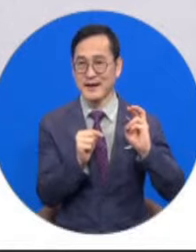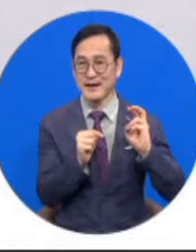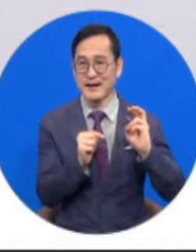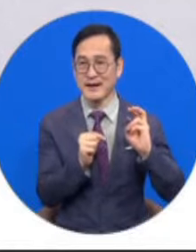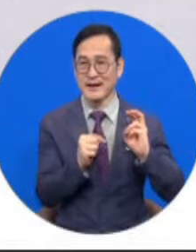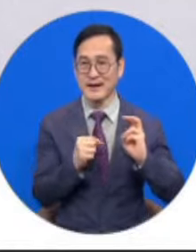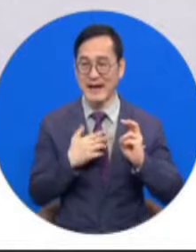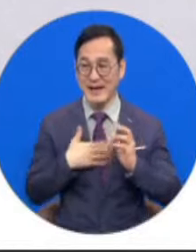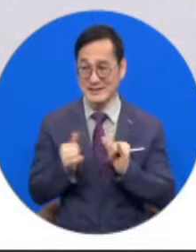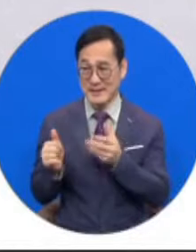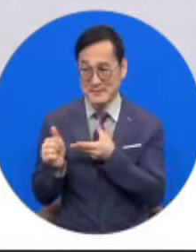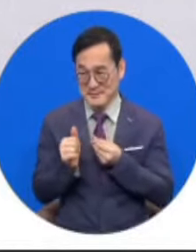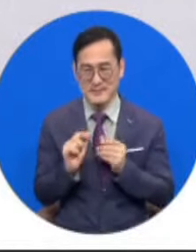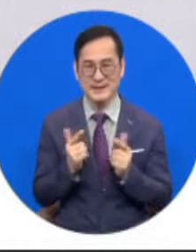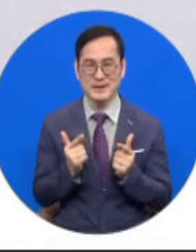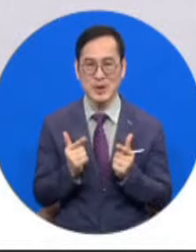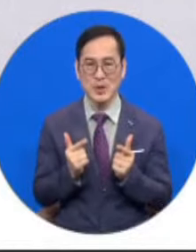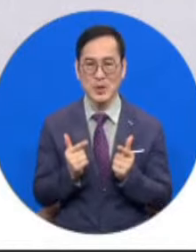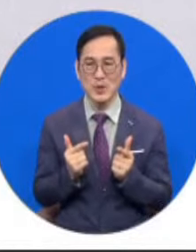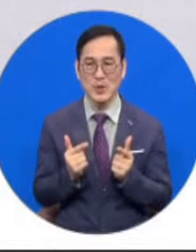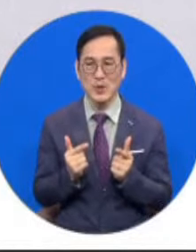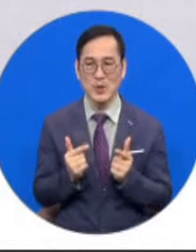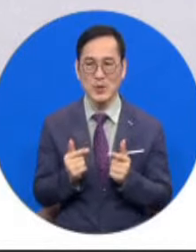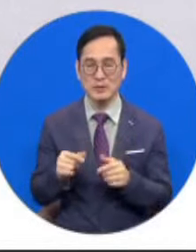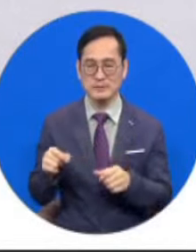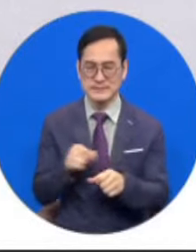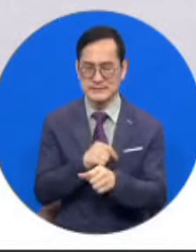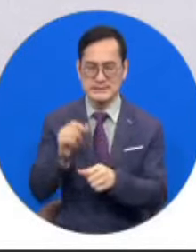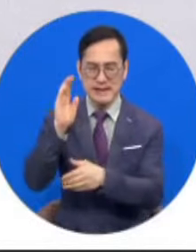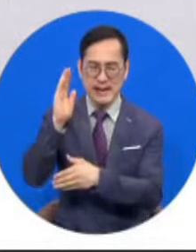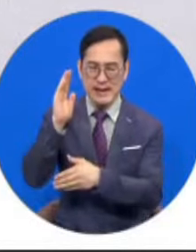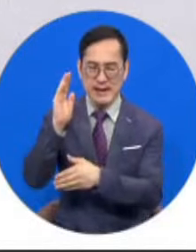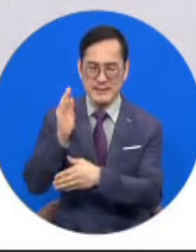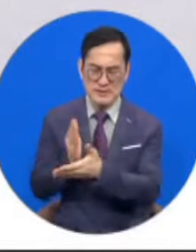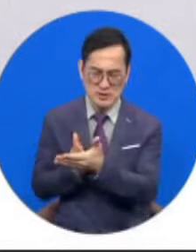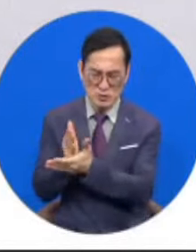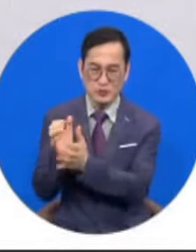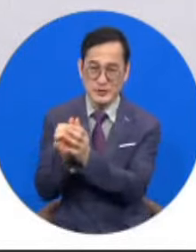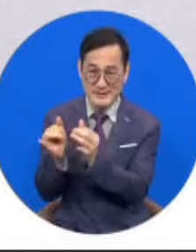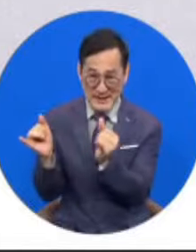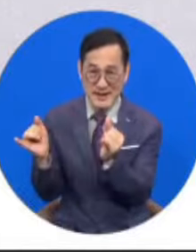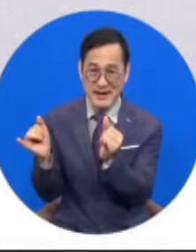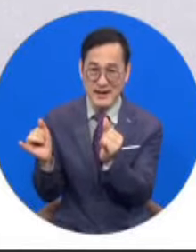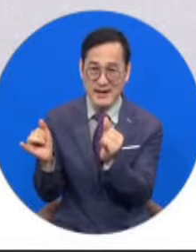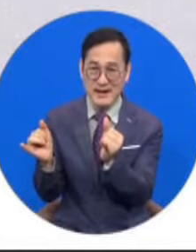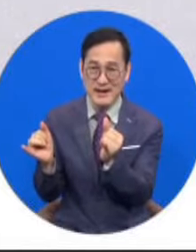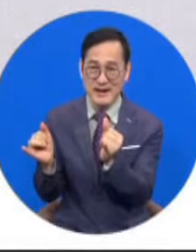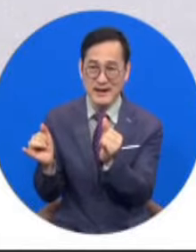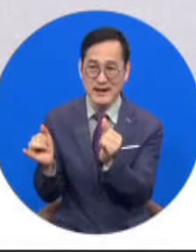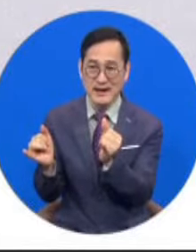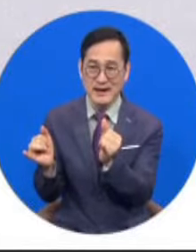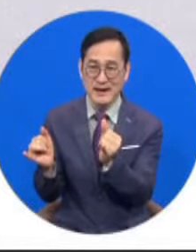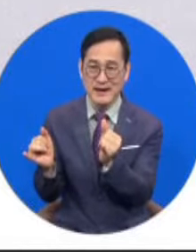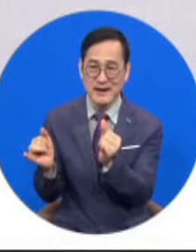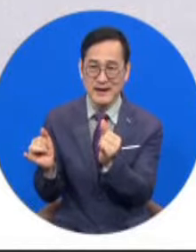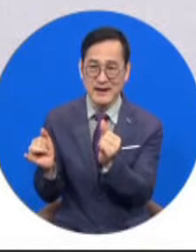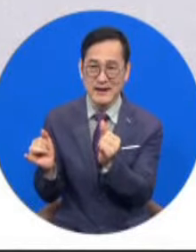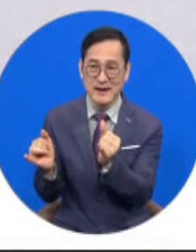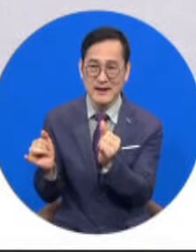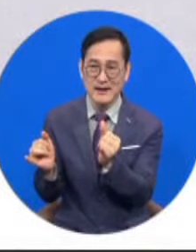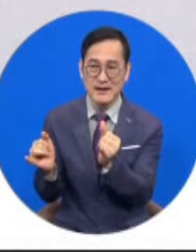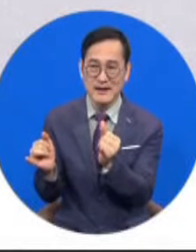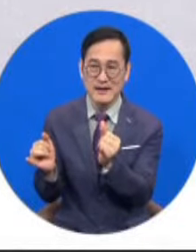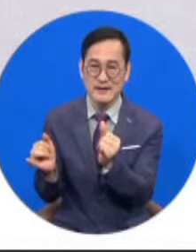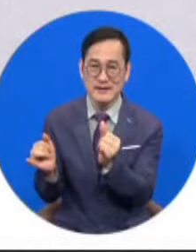특강으로 부르는게 아니고 저런 특강만 전문하는 강사들의 풀을 가지고 있는 그런 연구원이라